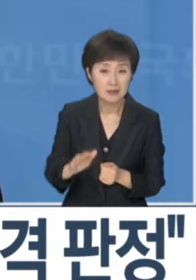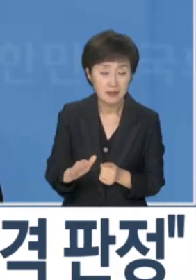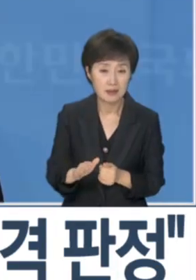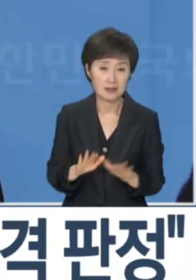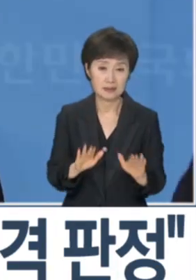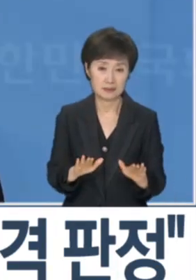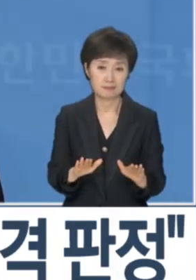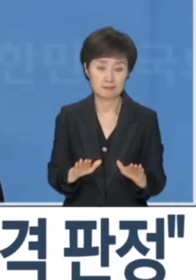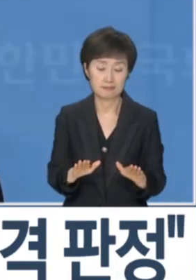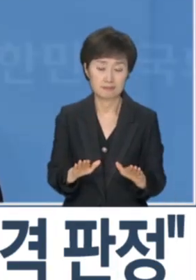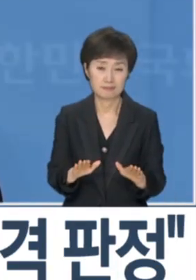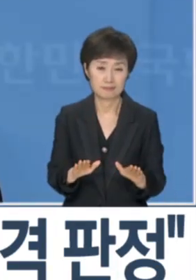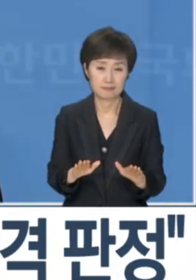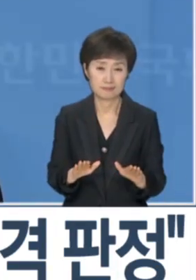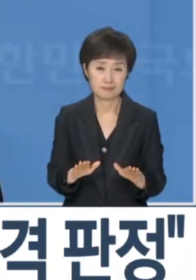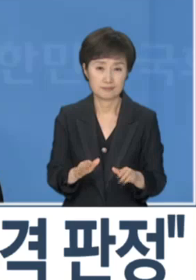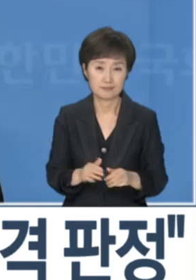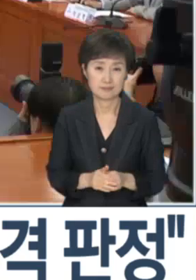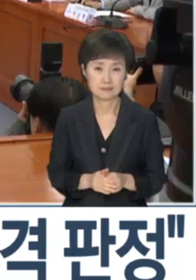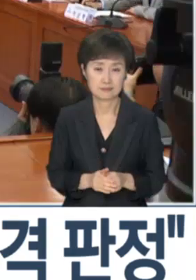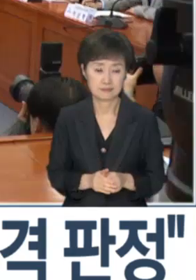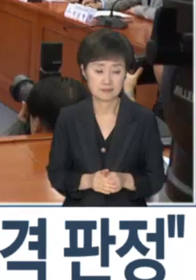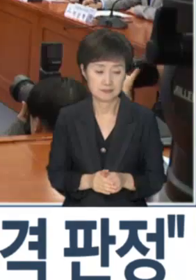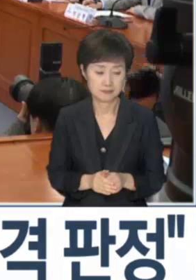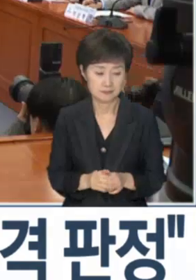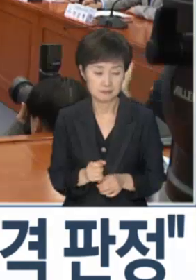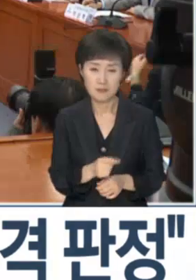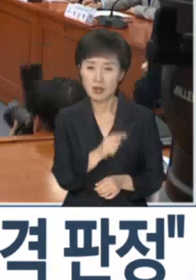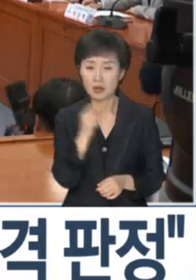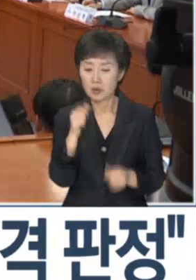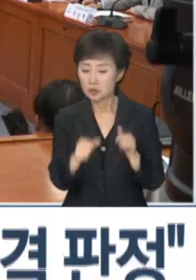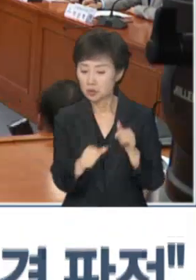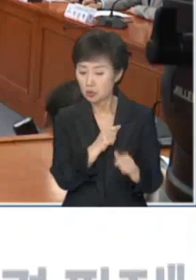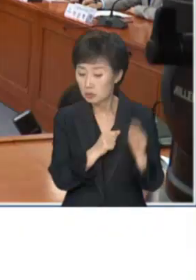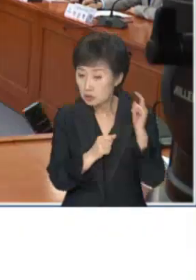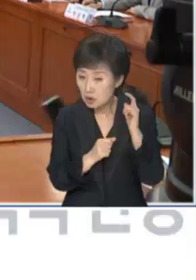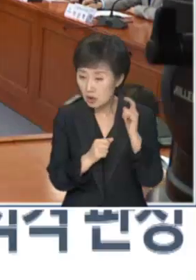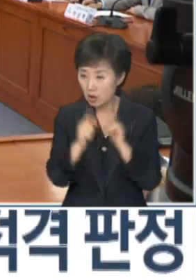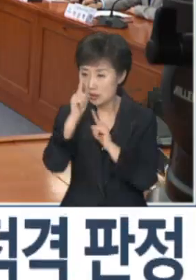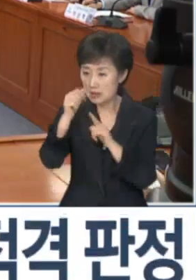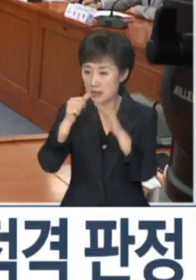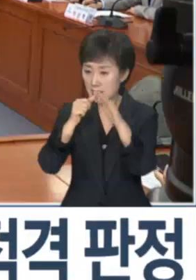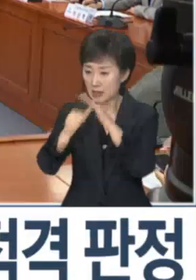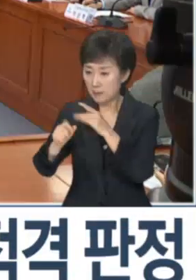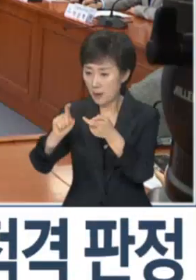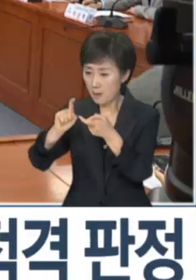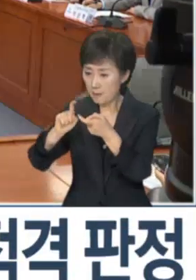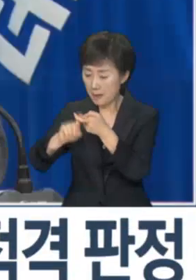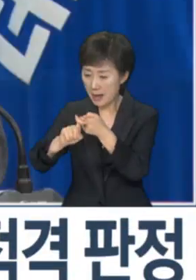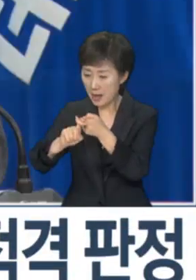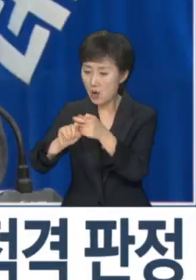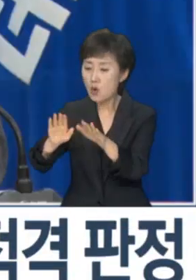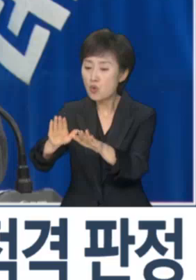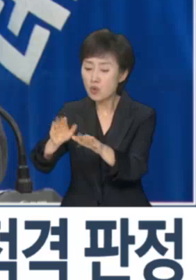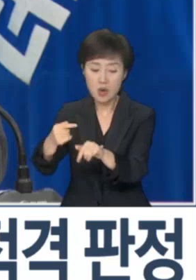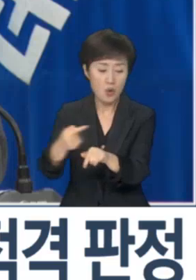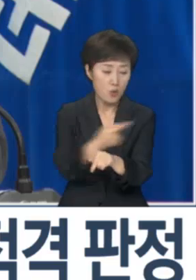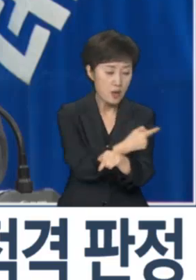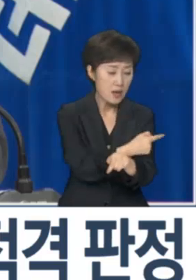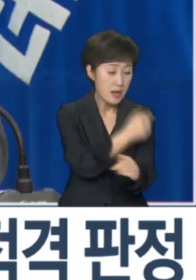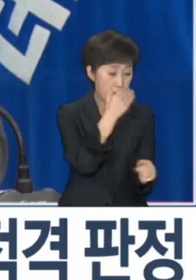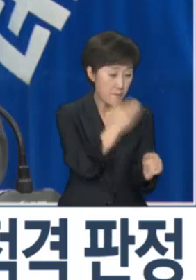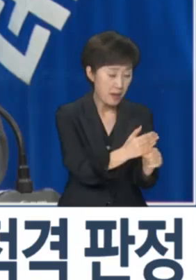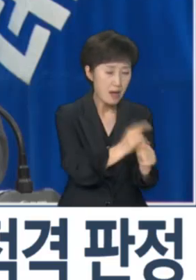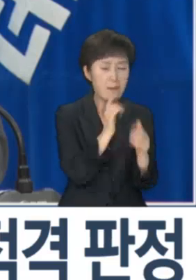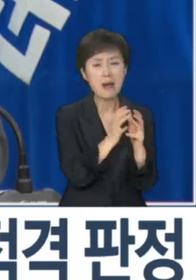지금 보면은 비명 속가내기 이런 것들이 탈락자들은 얘기할 수밖에 없는 것이